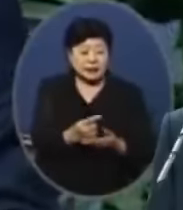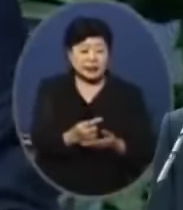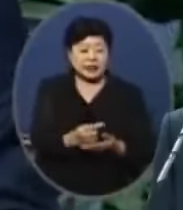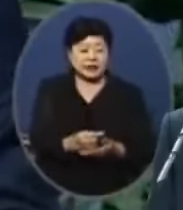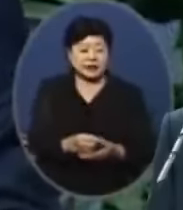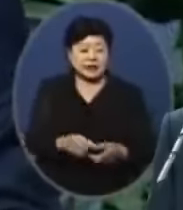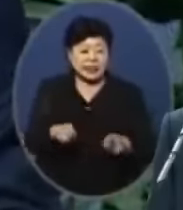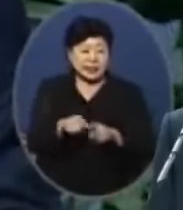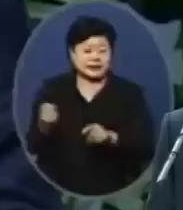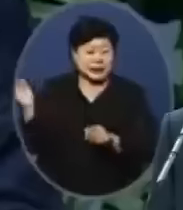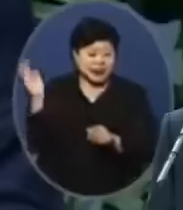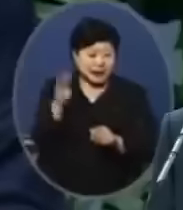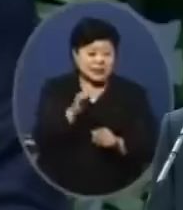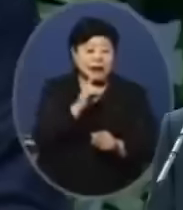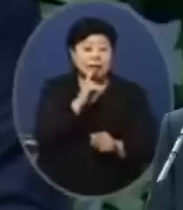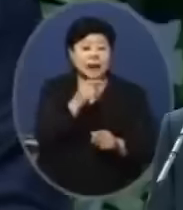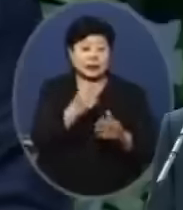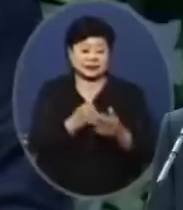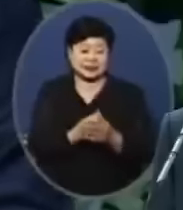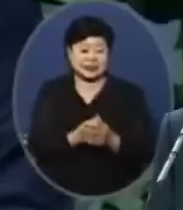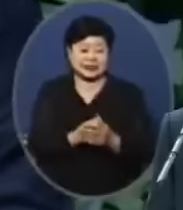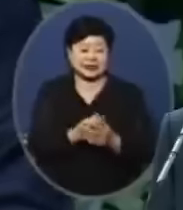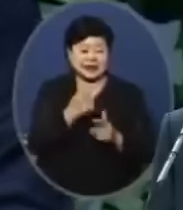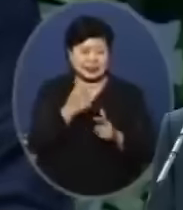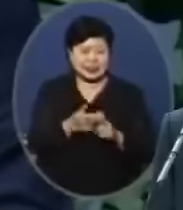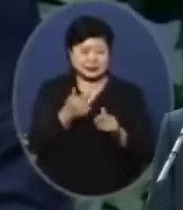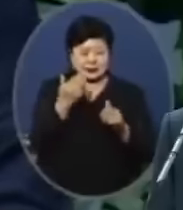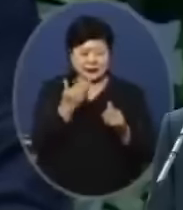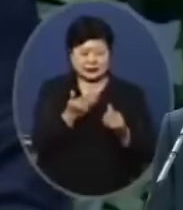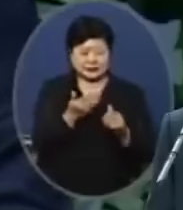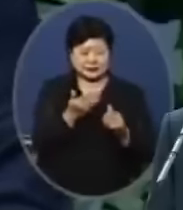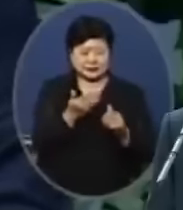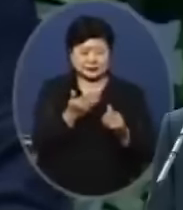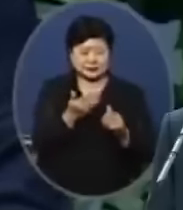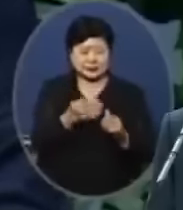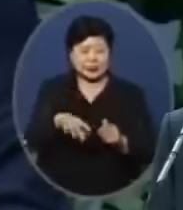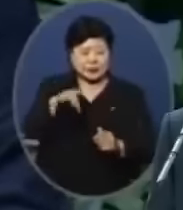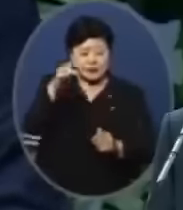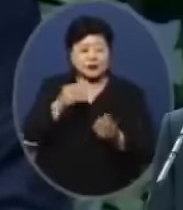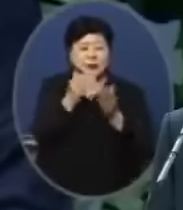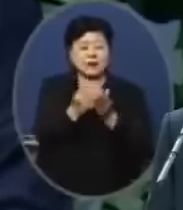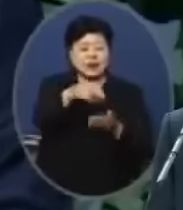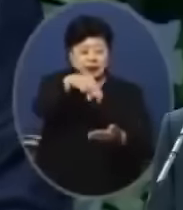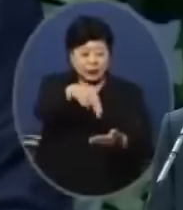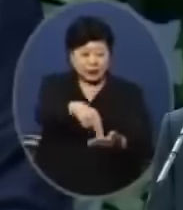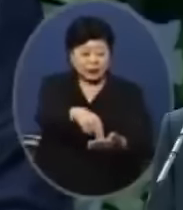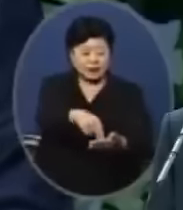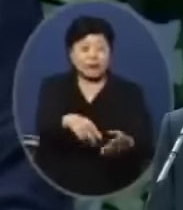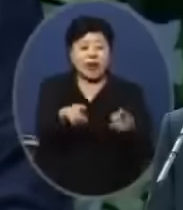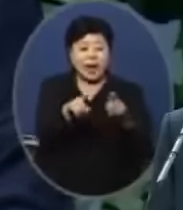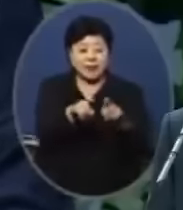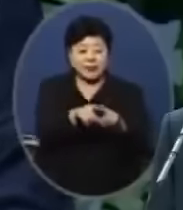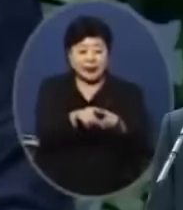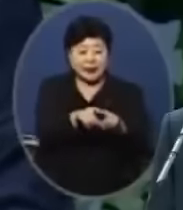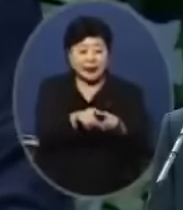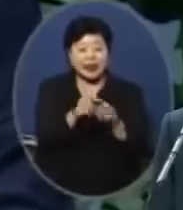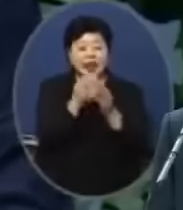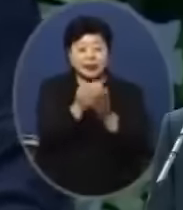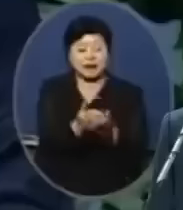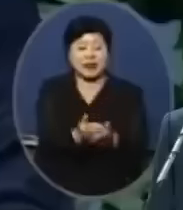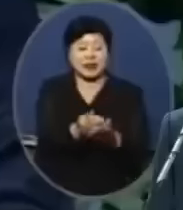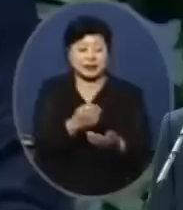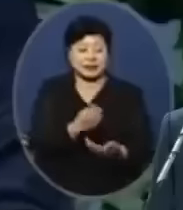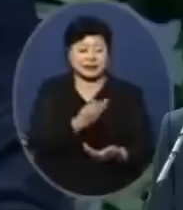건너가자. 그래서 예수님이 먼저 배에 올라타시고 제자들이 함께 배